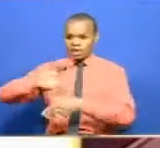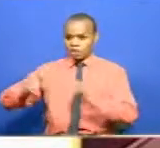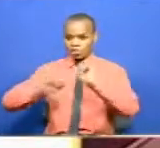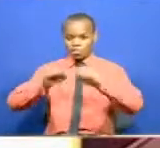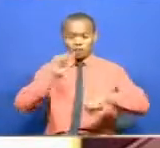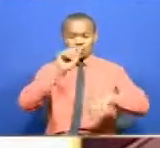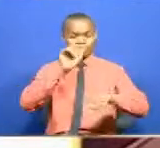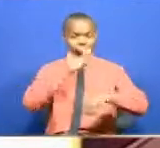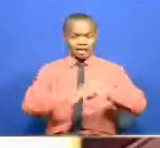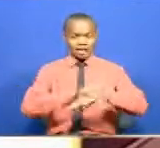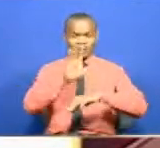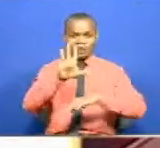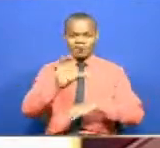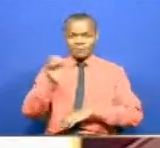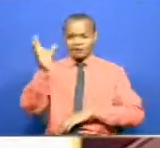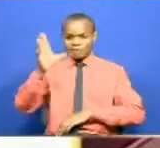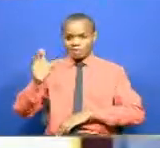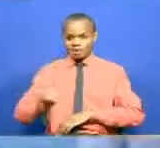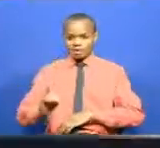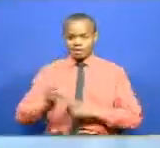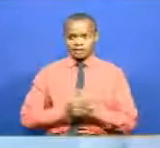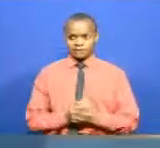mgao.